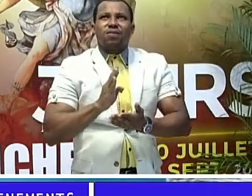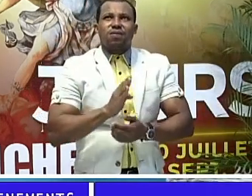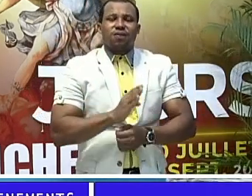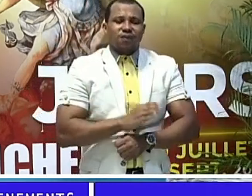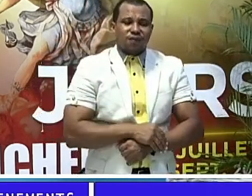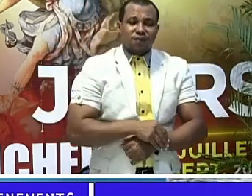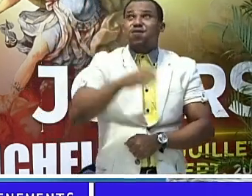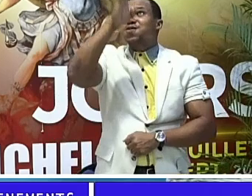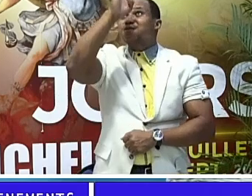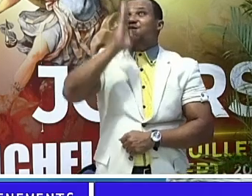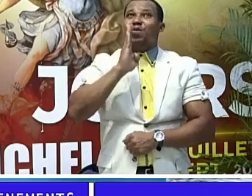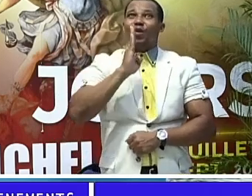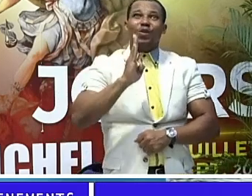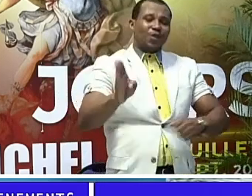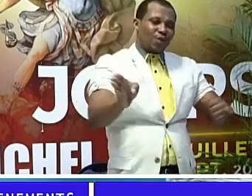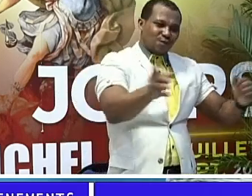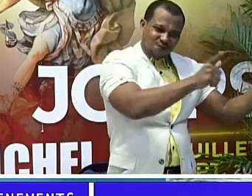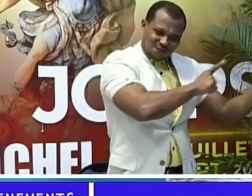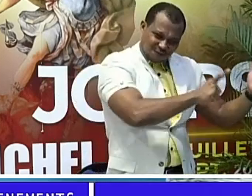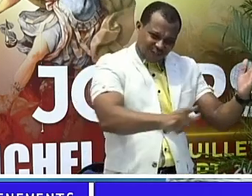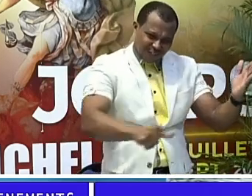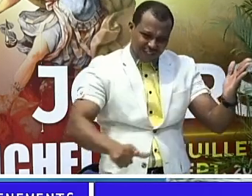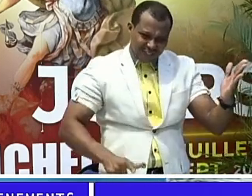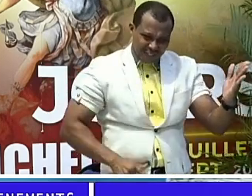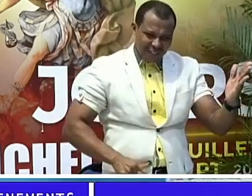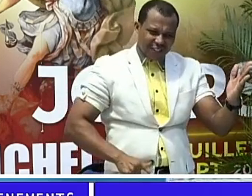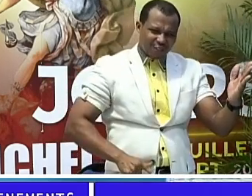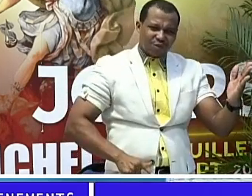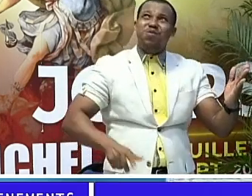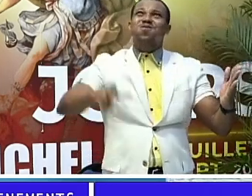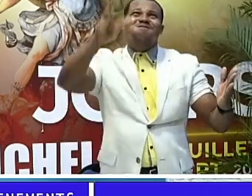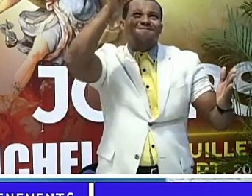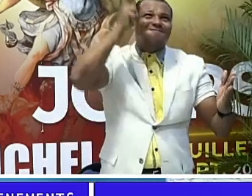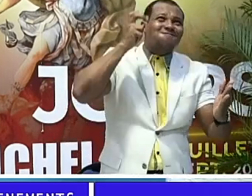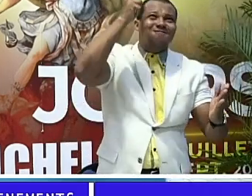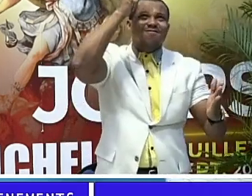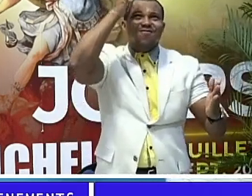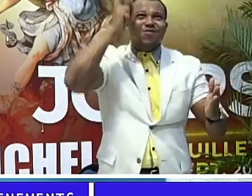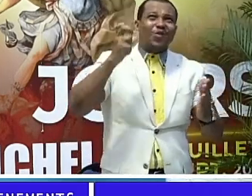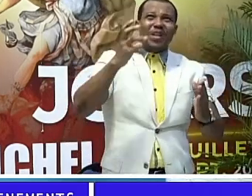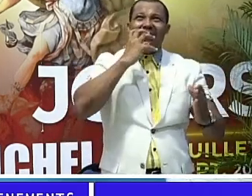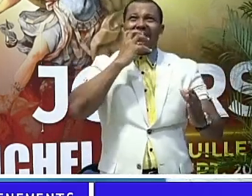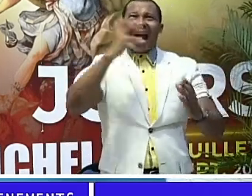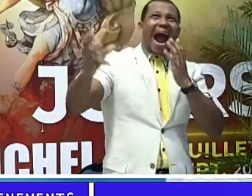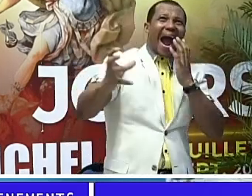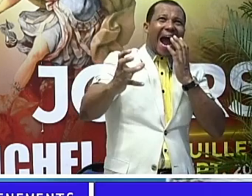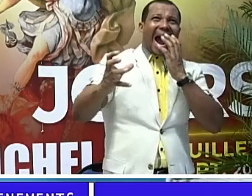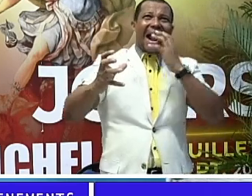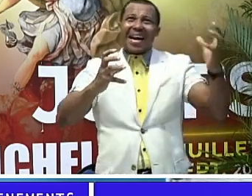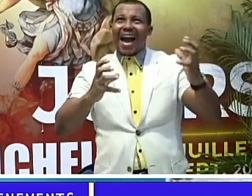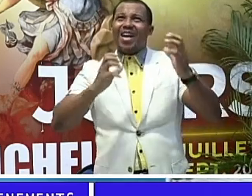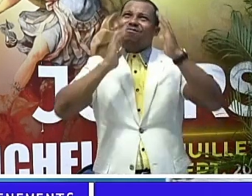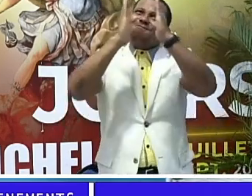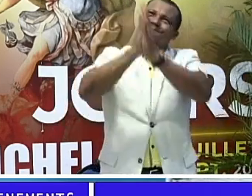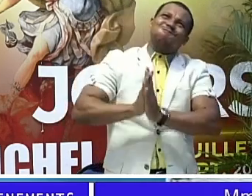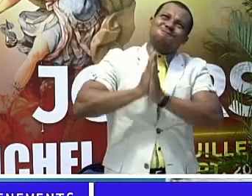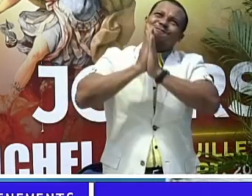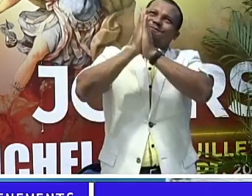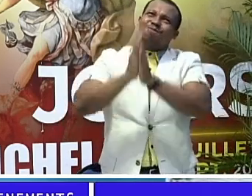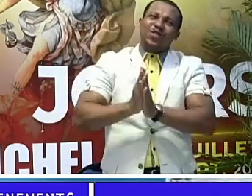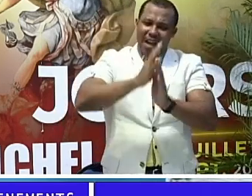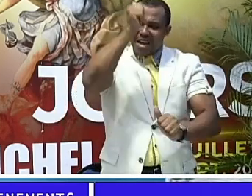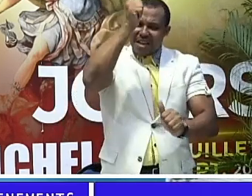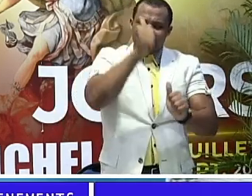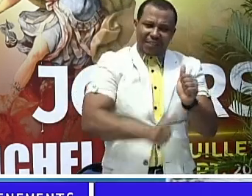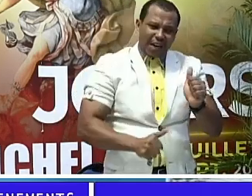Bon Dieu grand maître, koute rel chaque petit tout ki la. Koute rel chaque petit tout ki branche